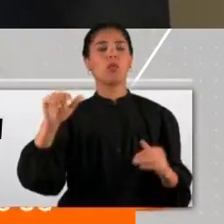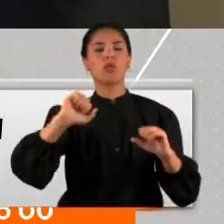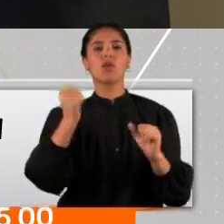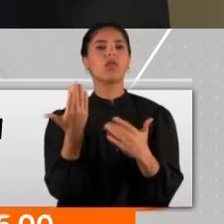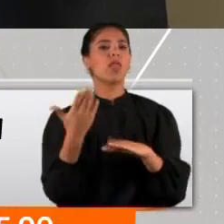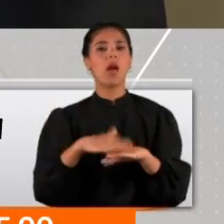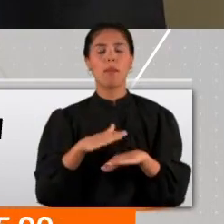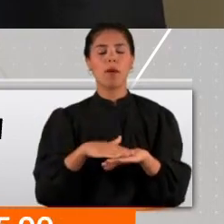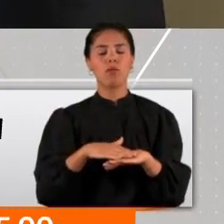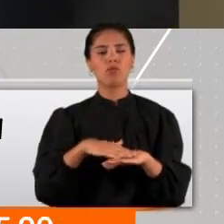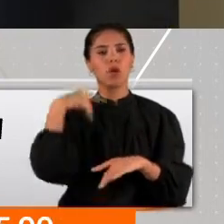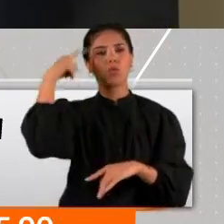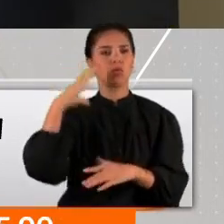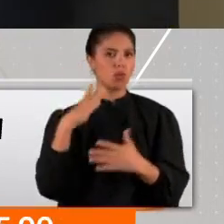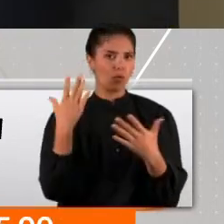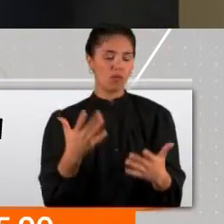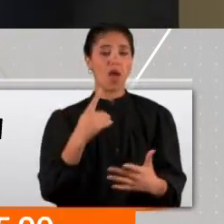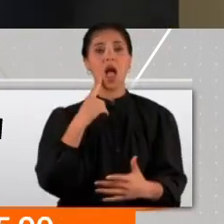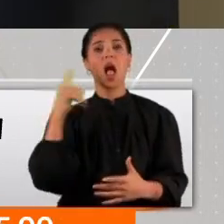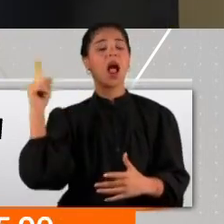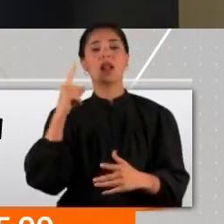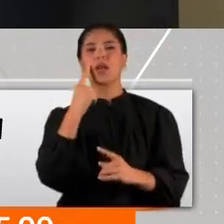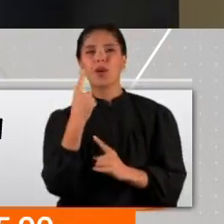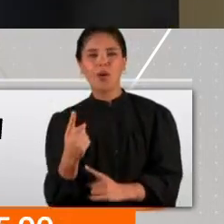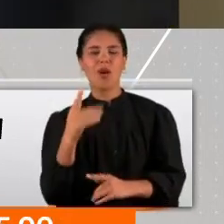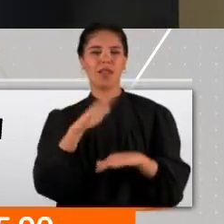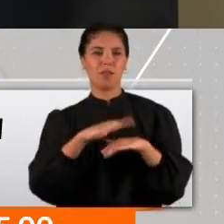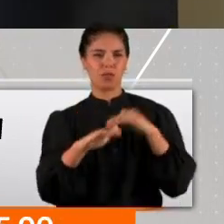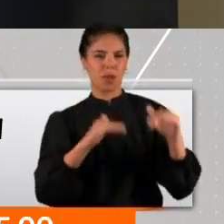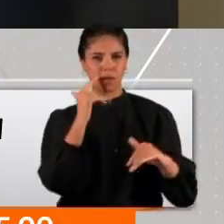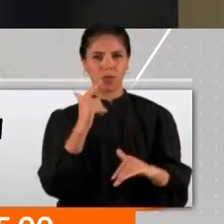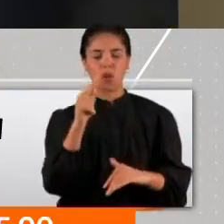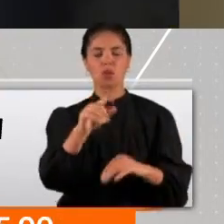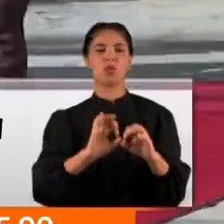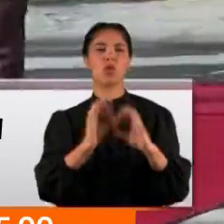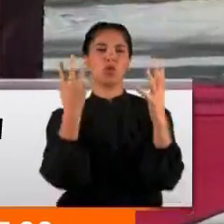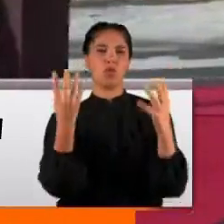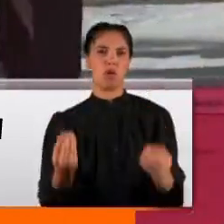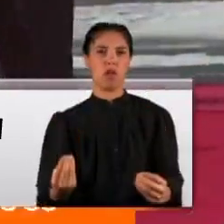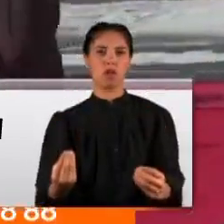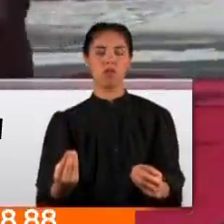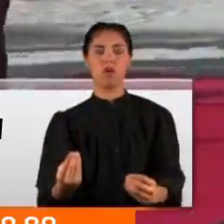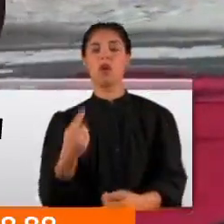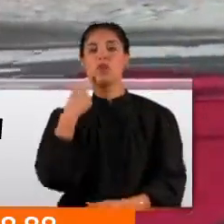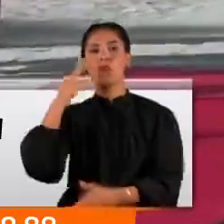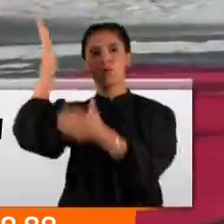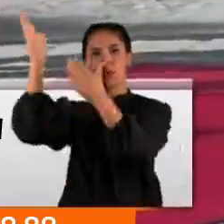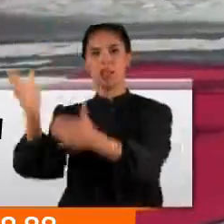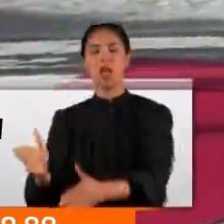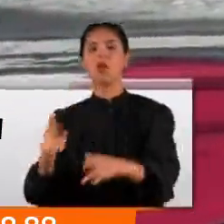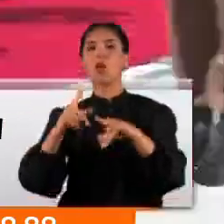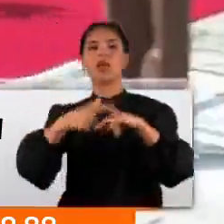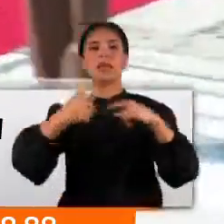geçileceğini telaşı içerisinde hayırlısıyla atılacak adımlarla bu badeli atlatılır Erdoğan Hırvatistan